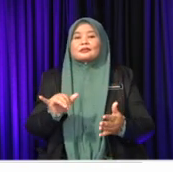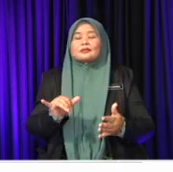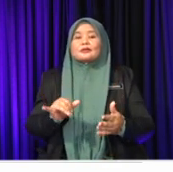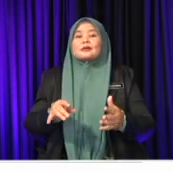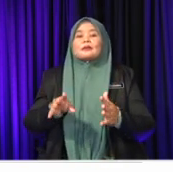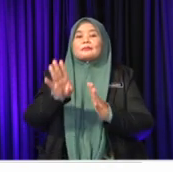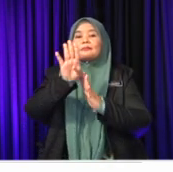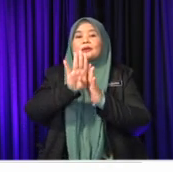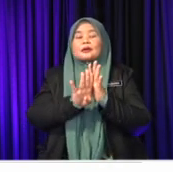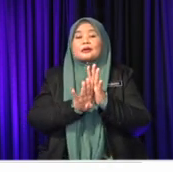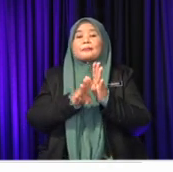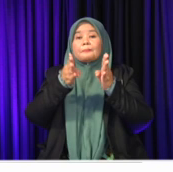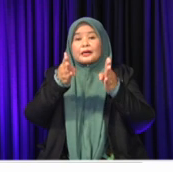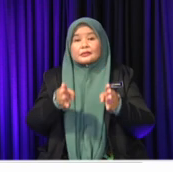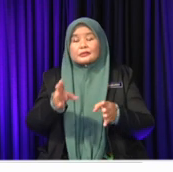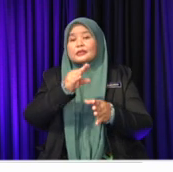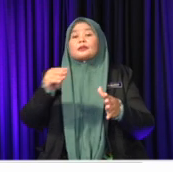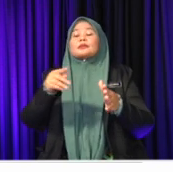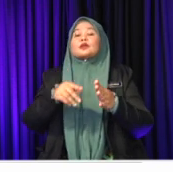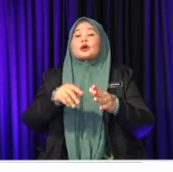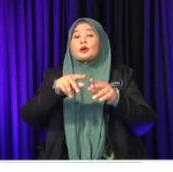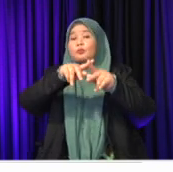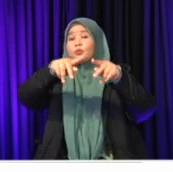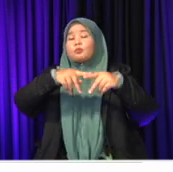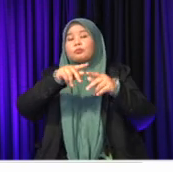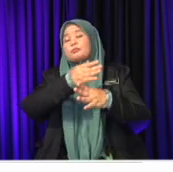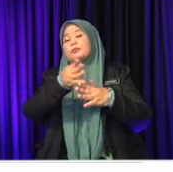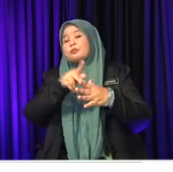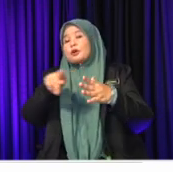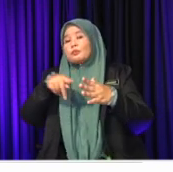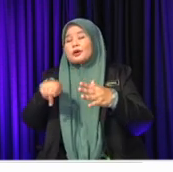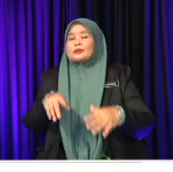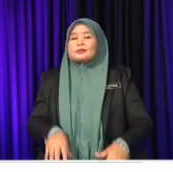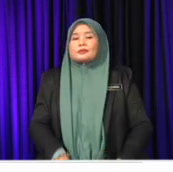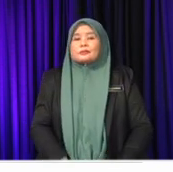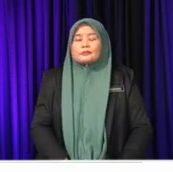berbangsa dan berpua-pua kalimah yang keempat